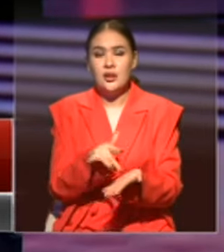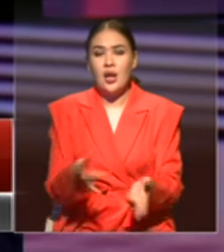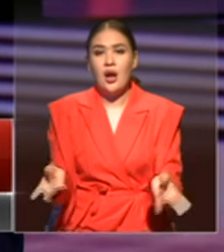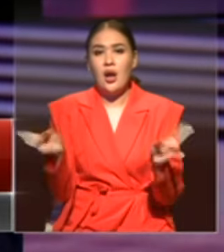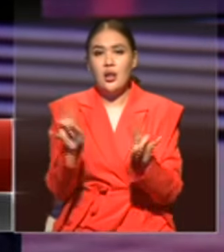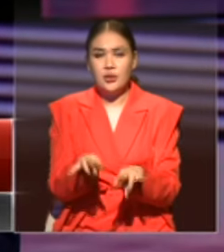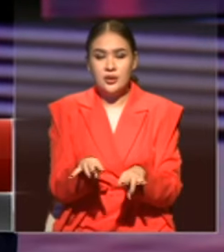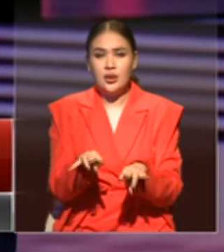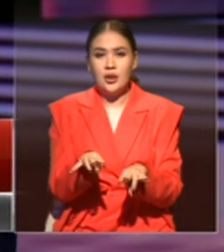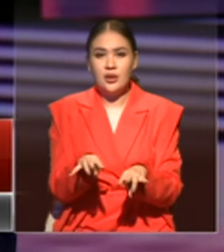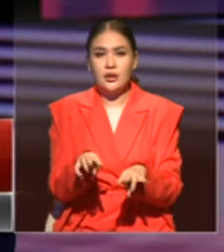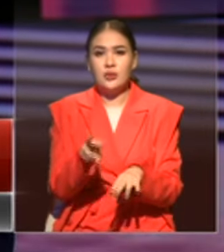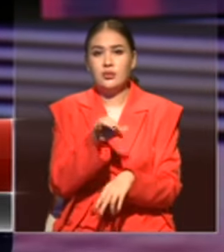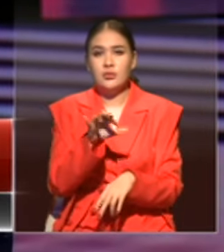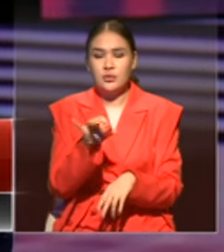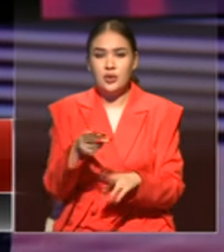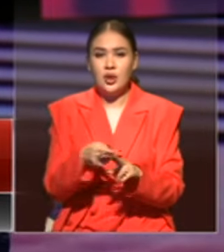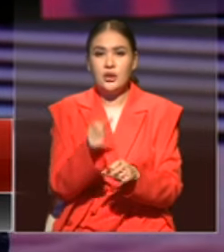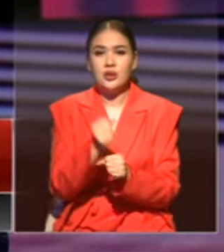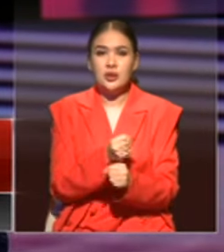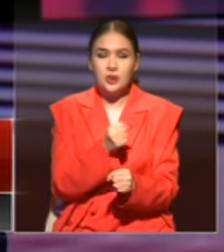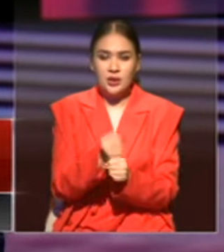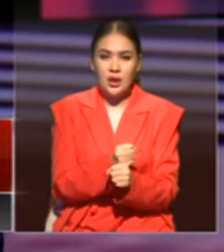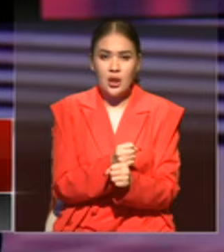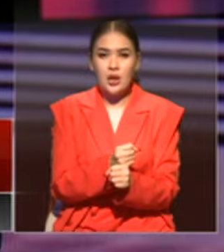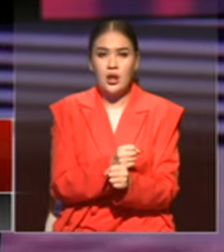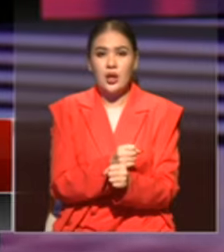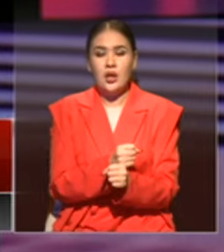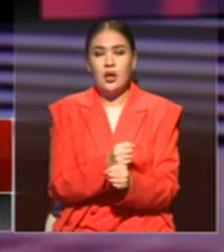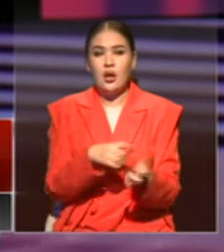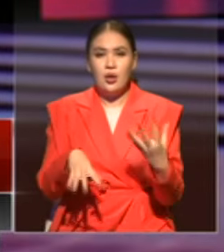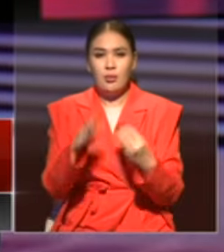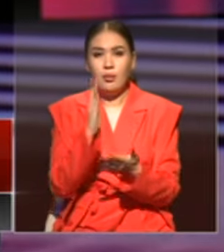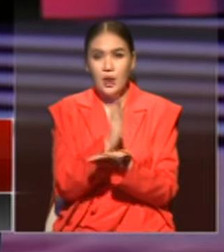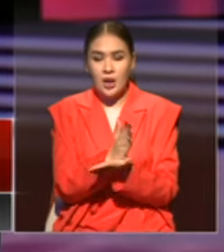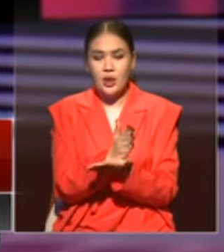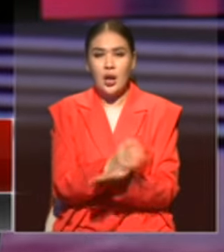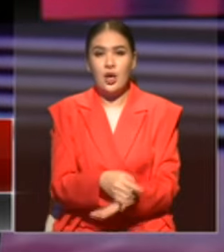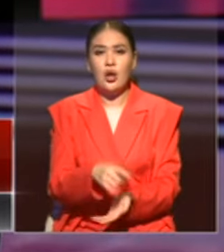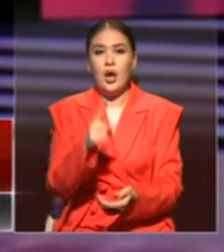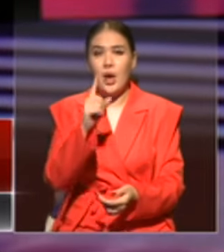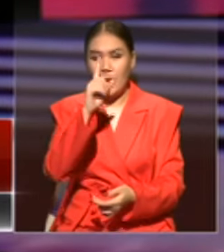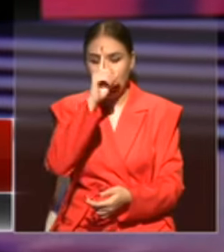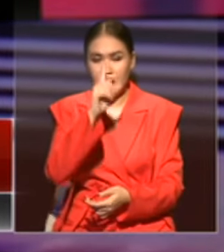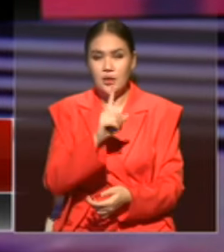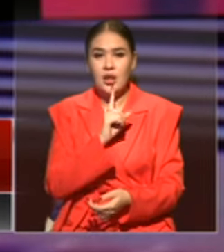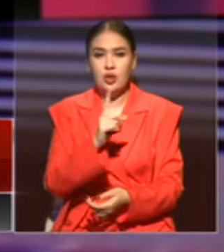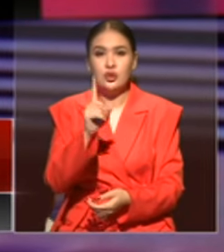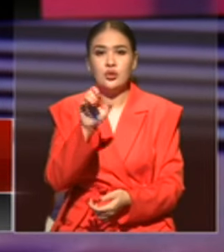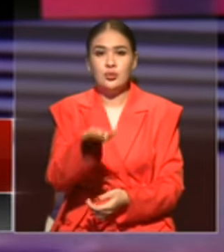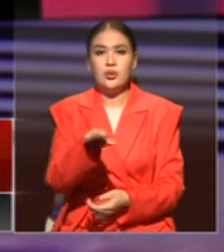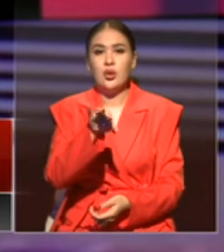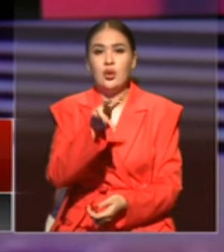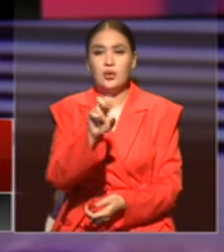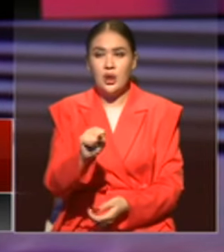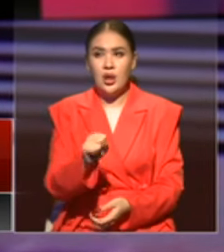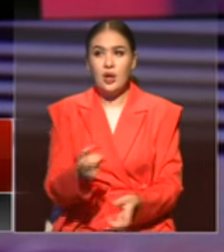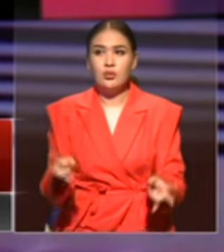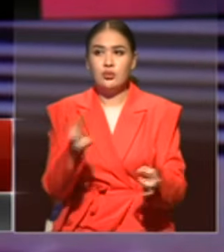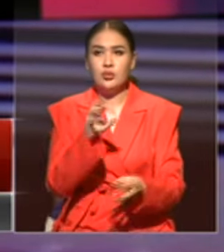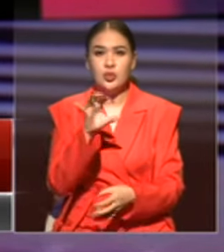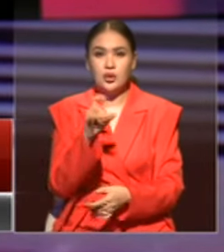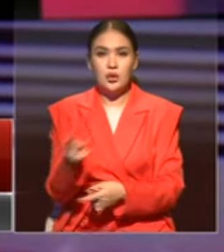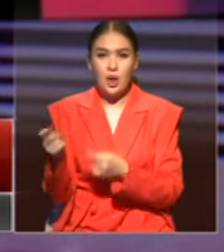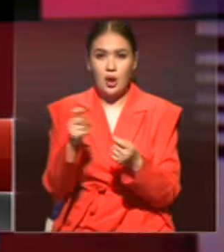қалдықтарды сол жерді сұрыптайтын, өңдейтін зауыт бар. Сол жерге айына 100 мың тонна қатты қалдықтар әкелінеді.